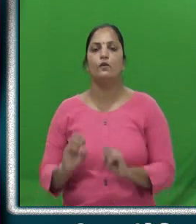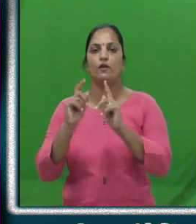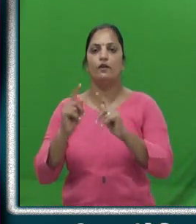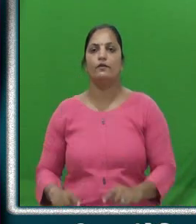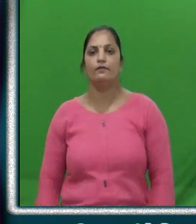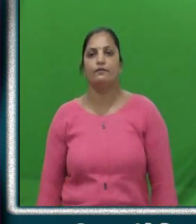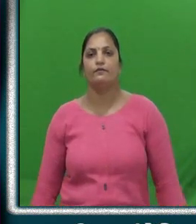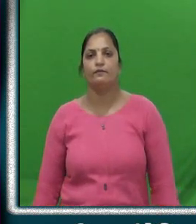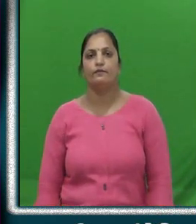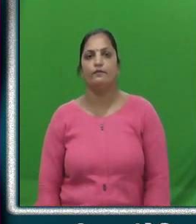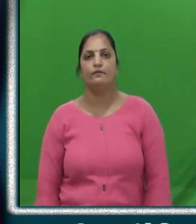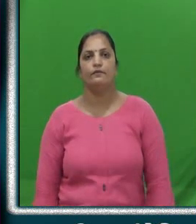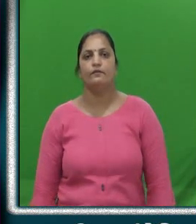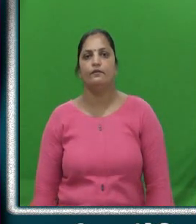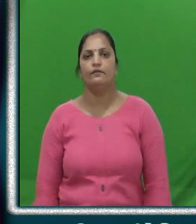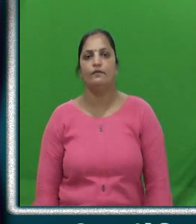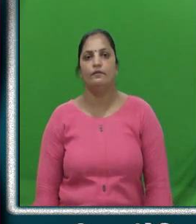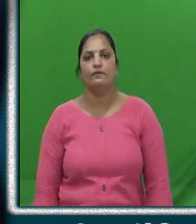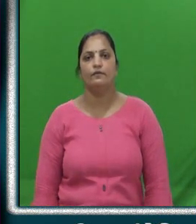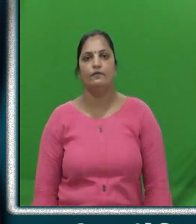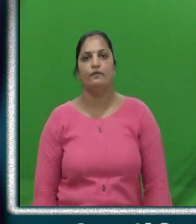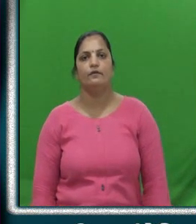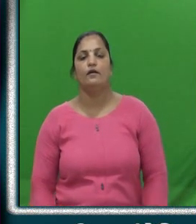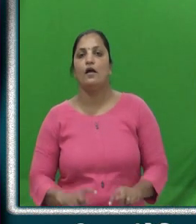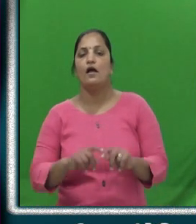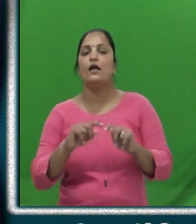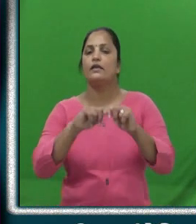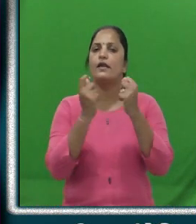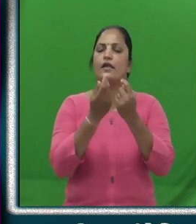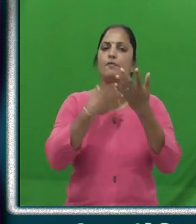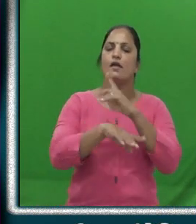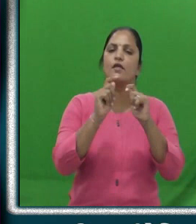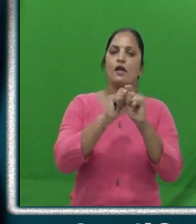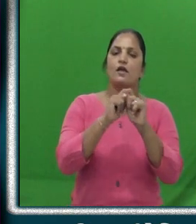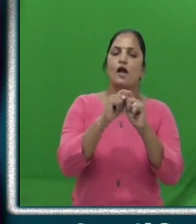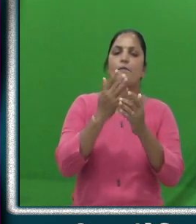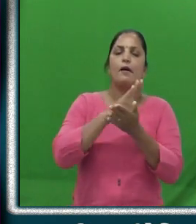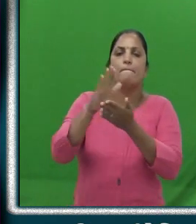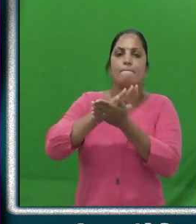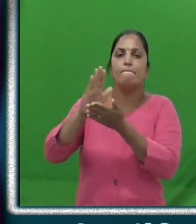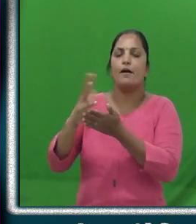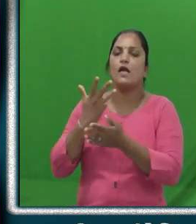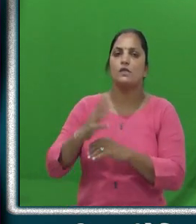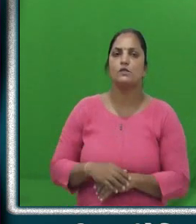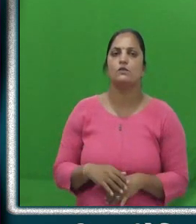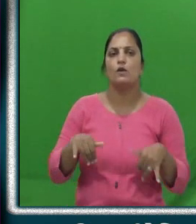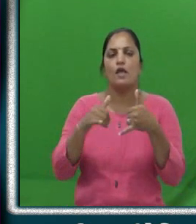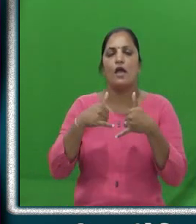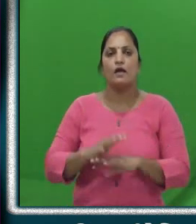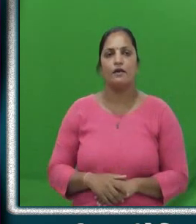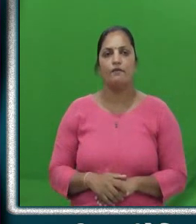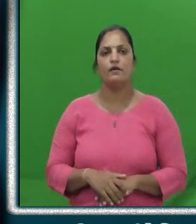શકો બરાબર અહીંયા આપણે જોયું હતું કે એની ટીમે શું શું ક્લીન કરી પ્રવૃત્તિ